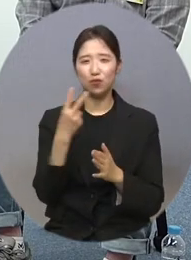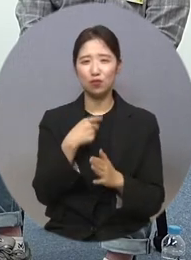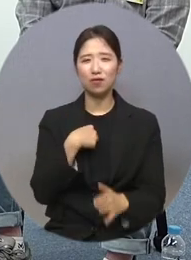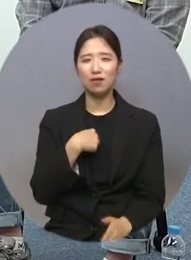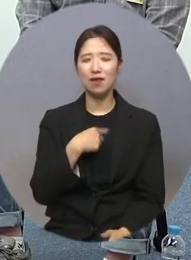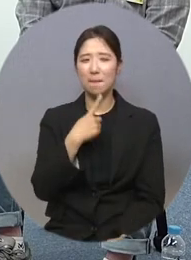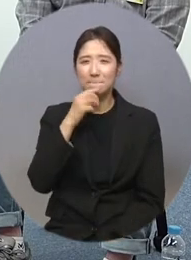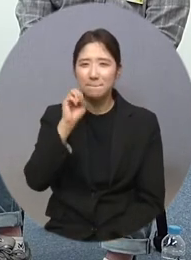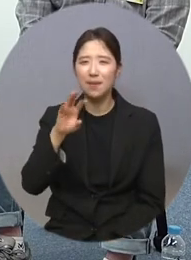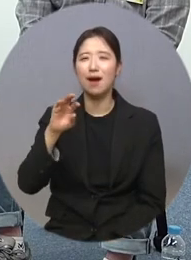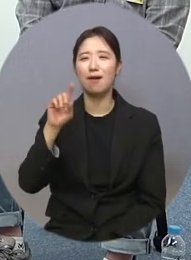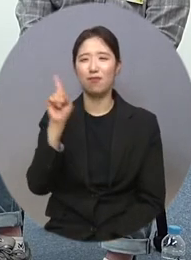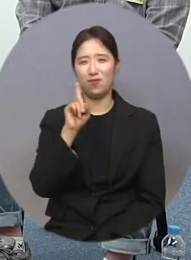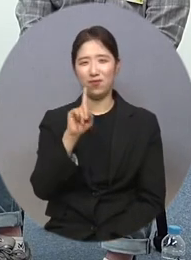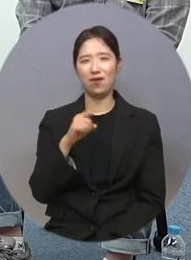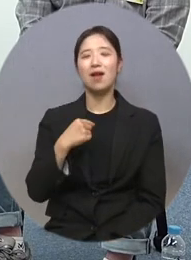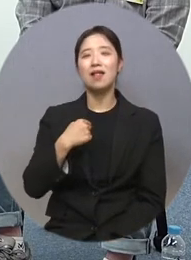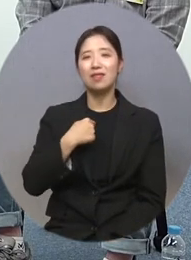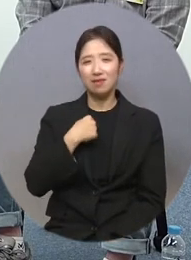될지 모르겠지만 그냥 내 인생,